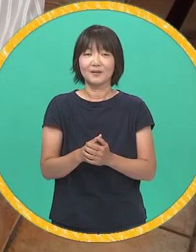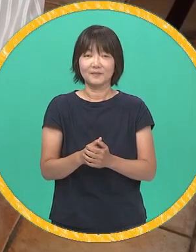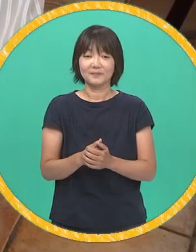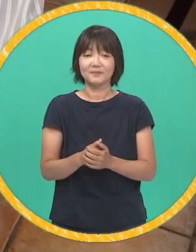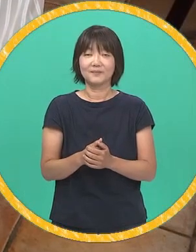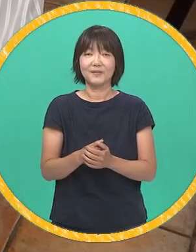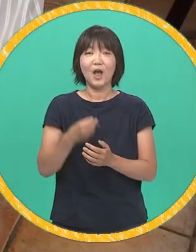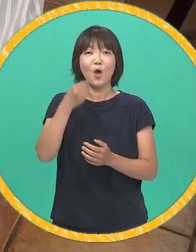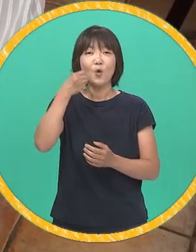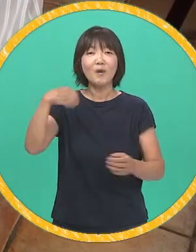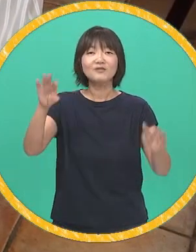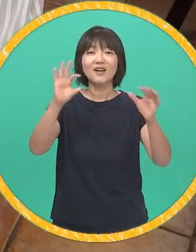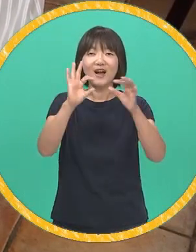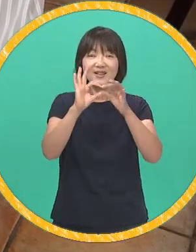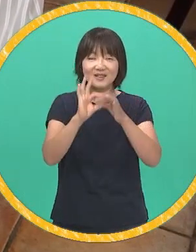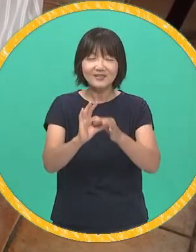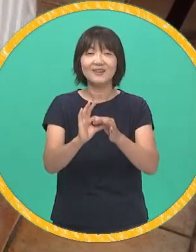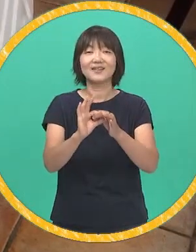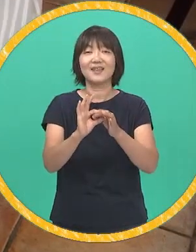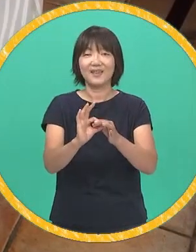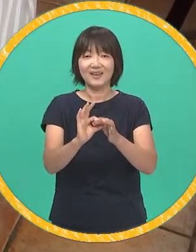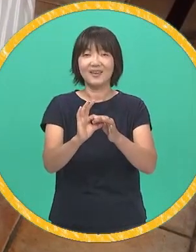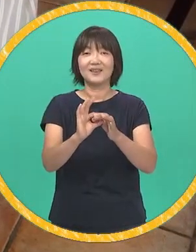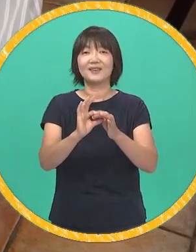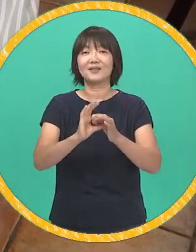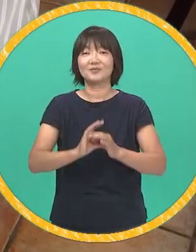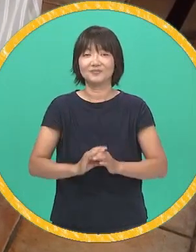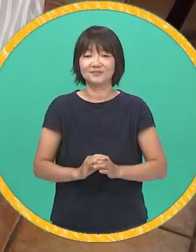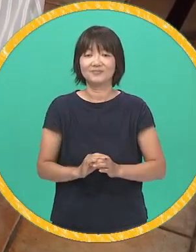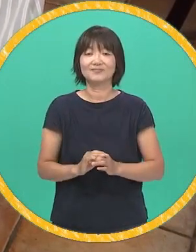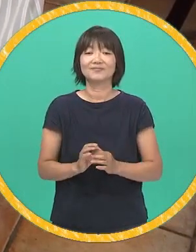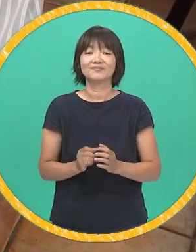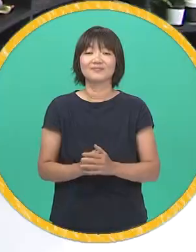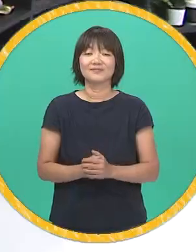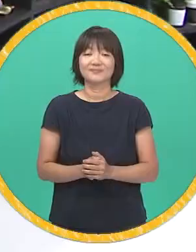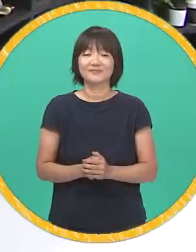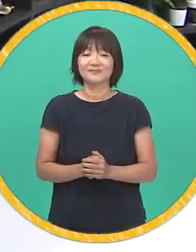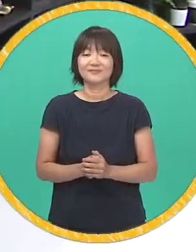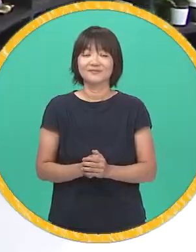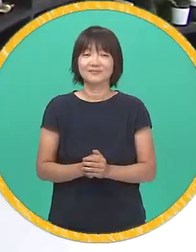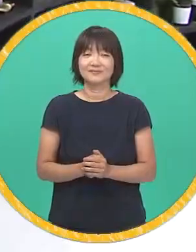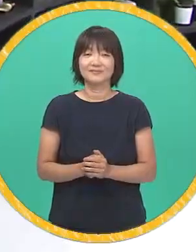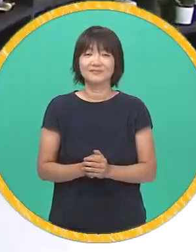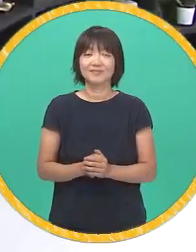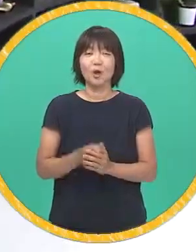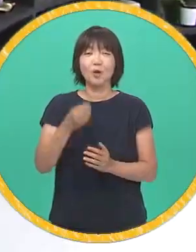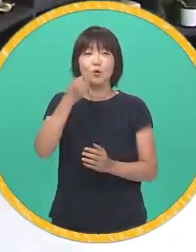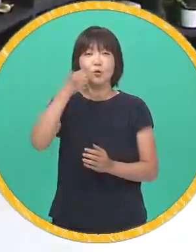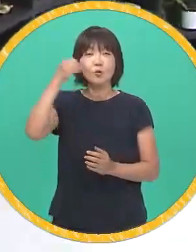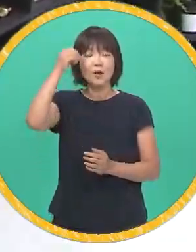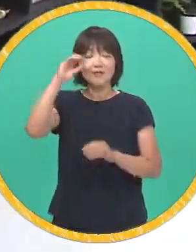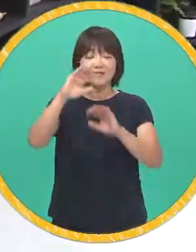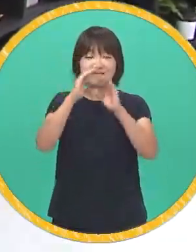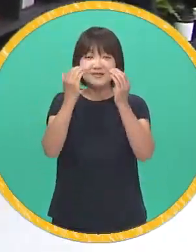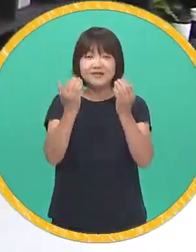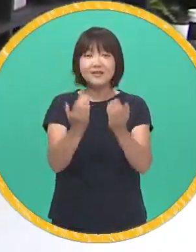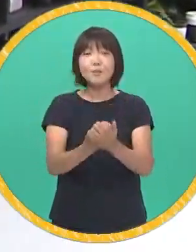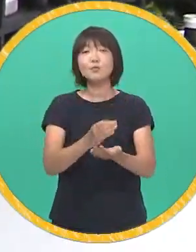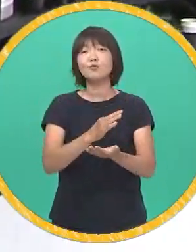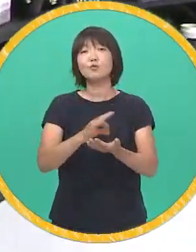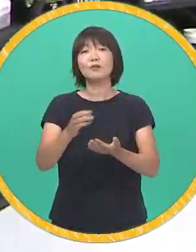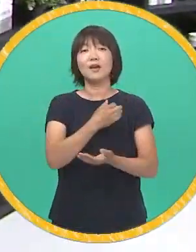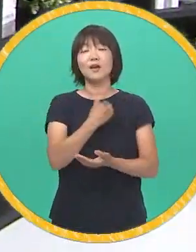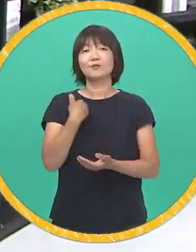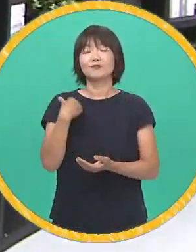したんですけど読了開閉を感じますけどねすごいねってこう余すところなくね